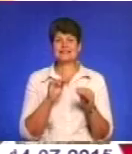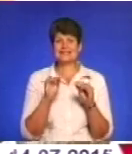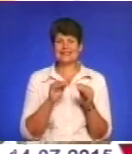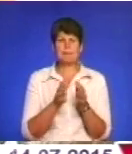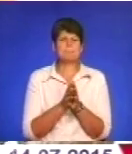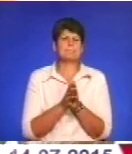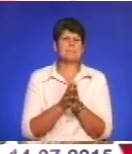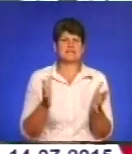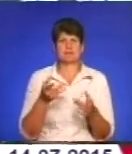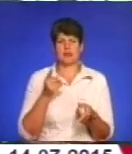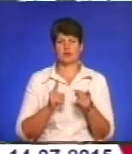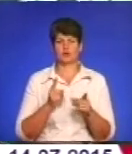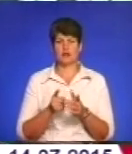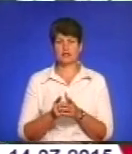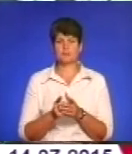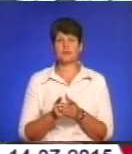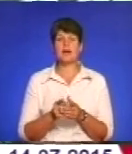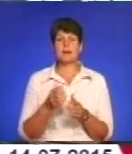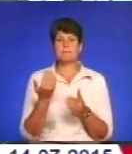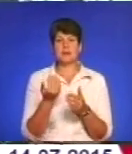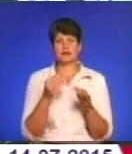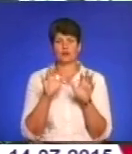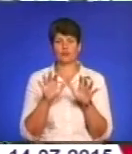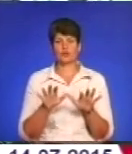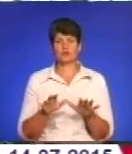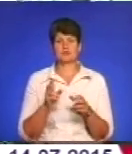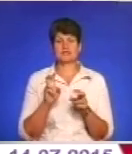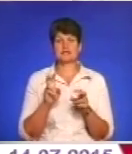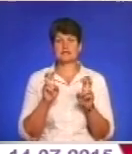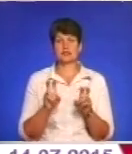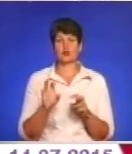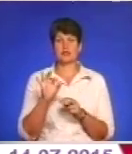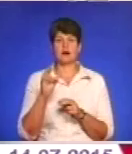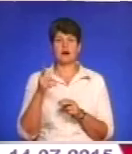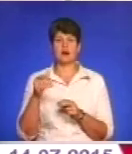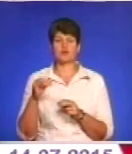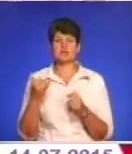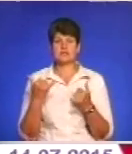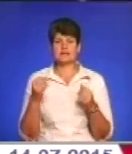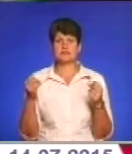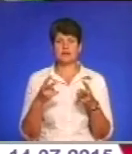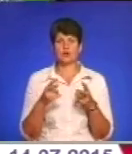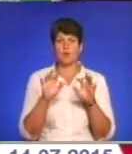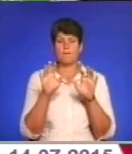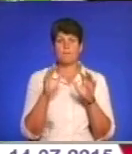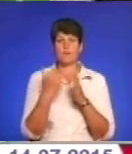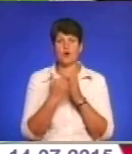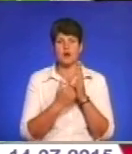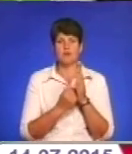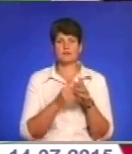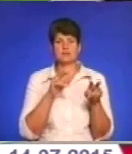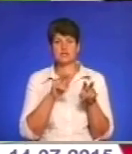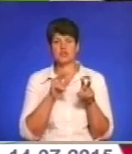максимально натуральний. Перед комп'ютером сидить апаратник Олег Гаврон. Зараз за допомогою спеціальної програми він стежить за процесом